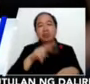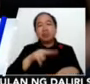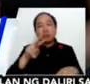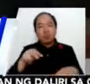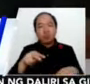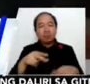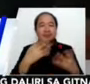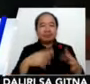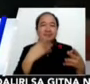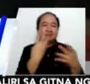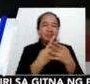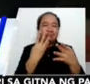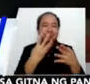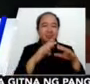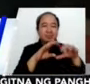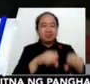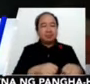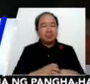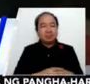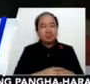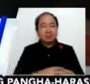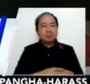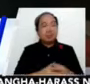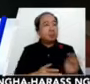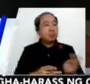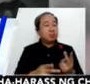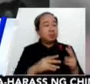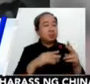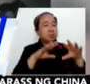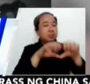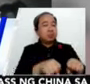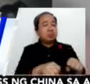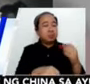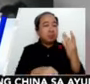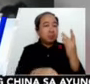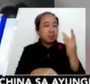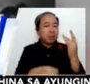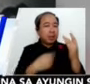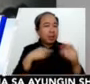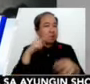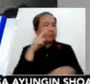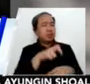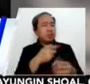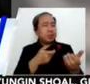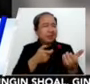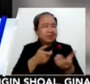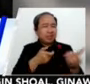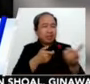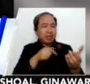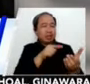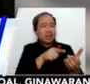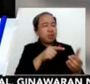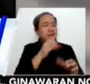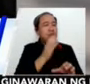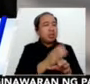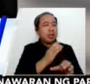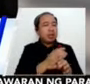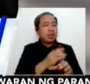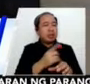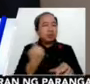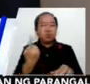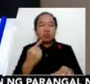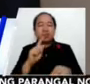sila. Inaresto sila matapos umanong may mamataang shotgun sa sinakyan nilang kotse ang nagpapatrolyang Taguig Police sa